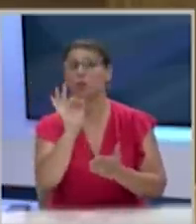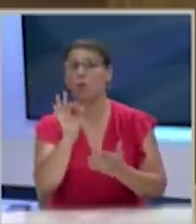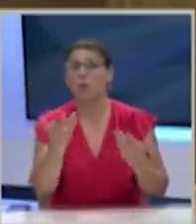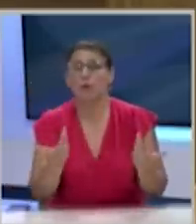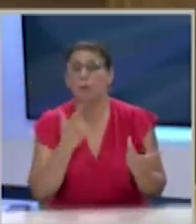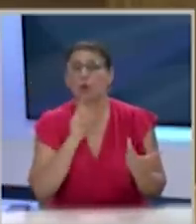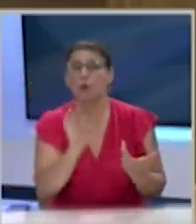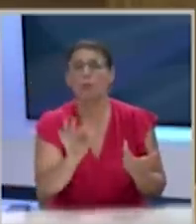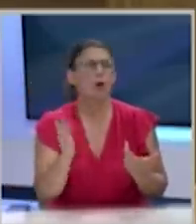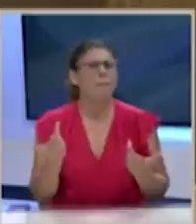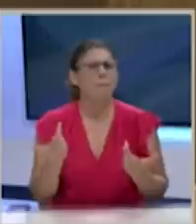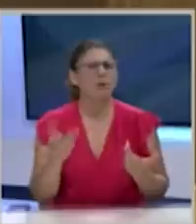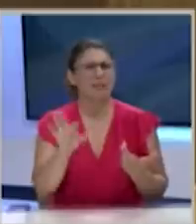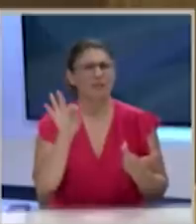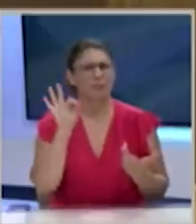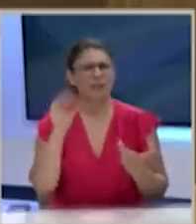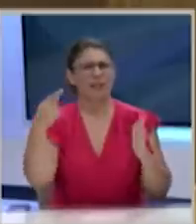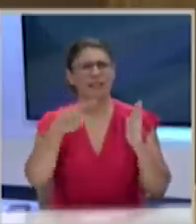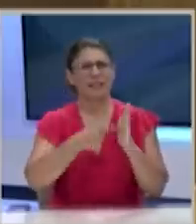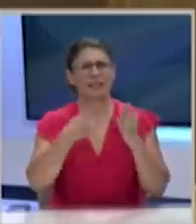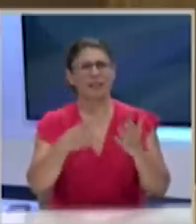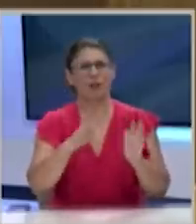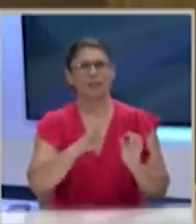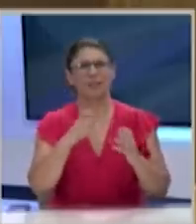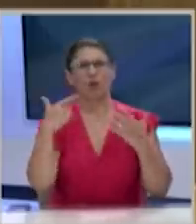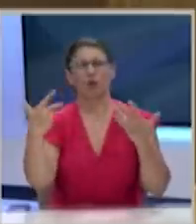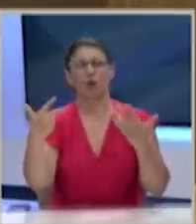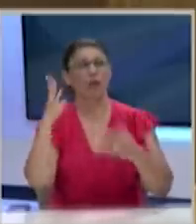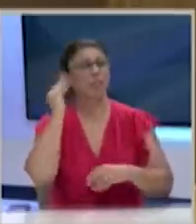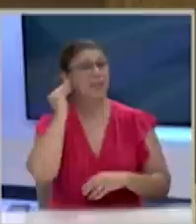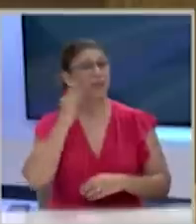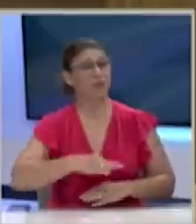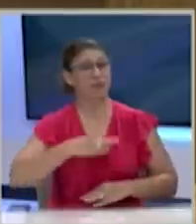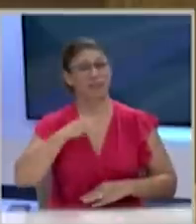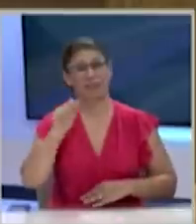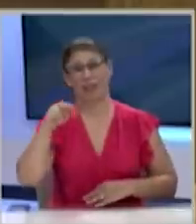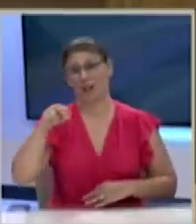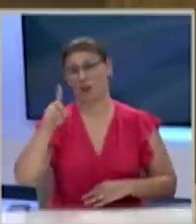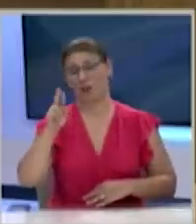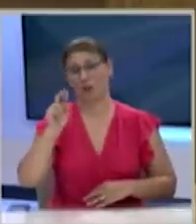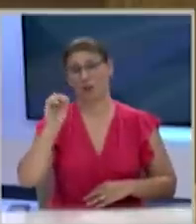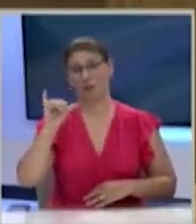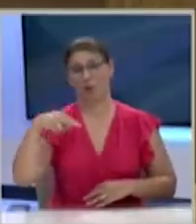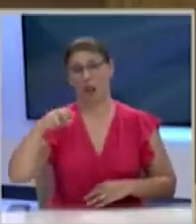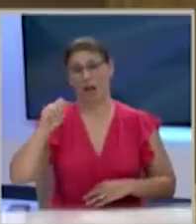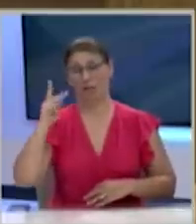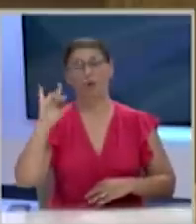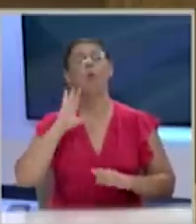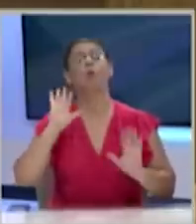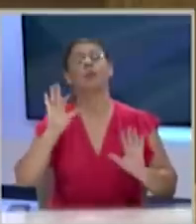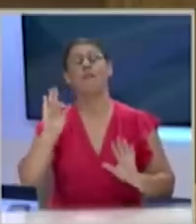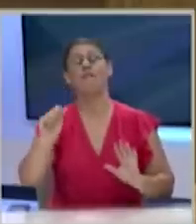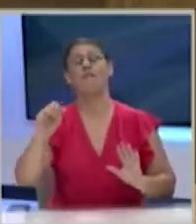αυτής. Πότε έγινε αυτή η επιλογή? 1998. Δεν άκουσα τον κύριο Ανδρουλάκη, ούτε τον κύριο Φάμελο να